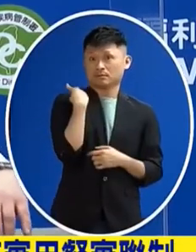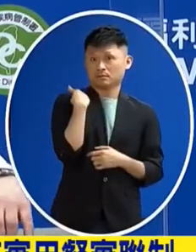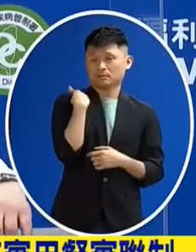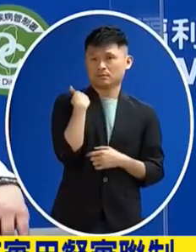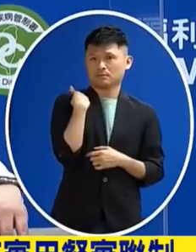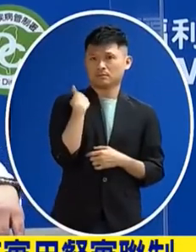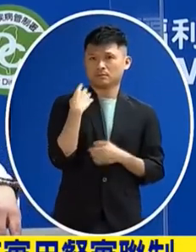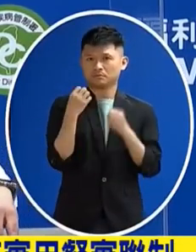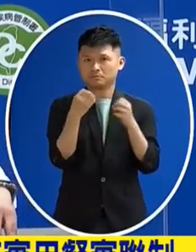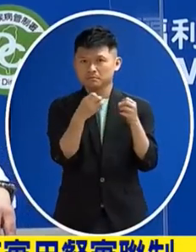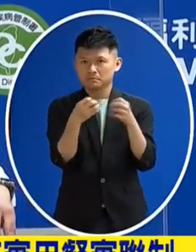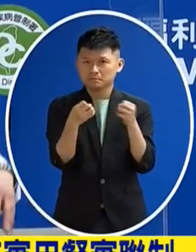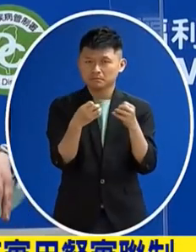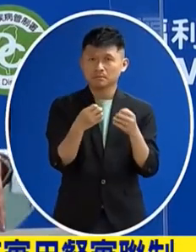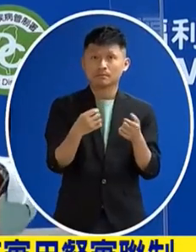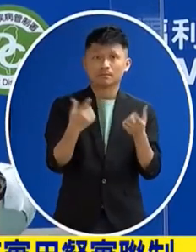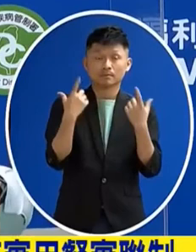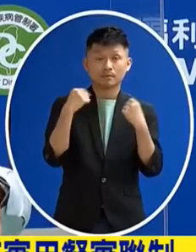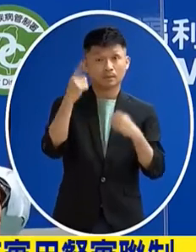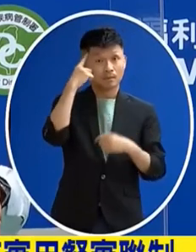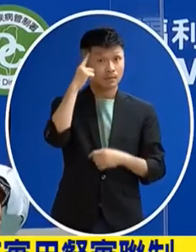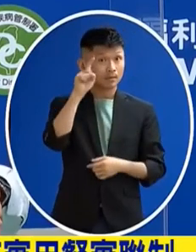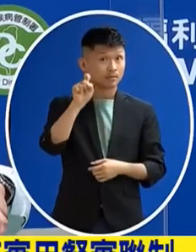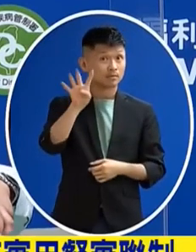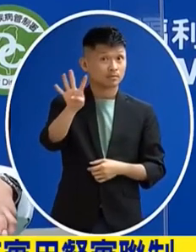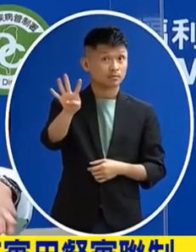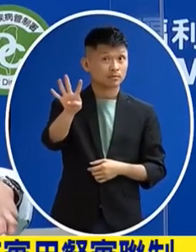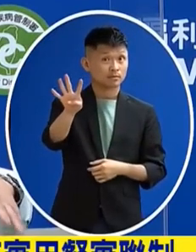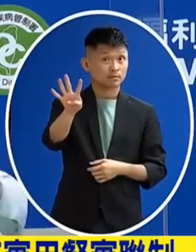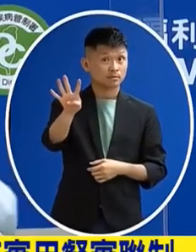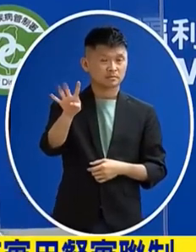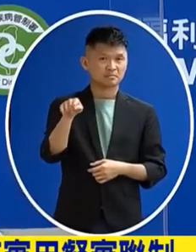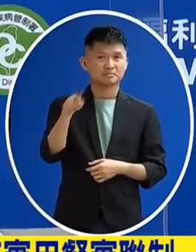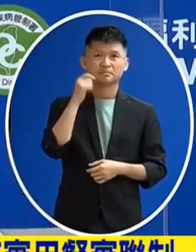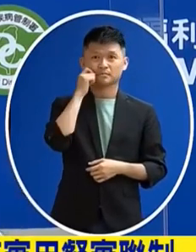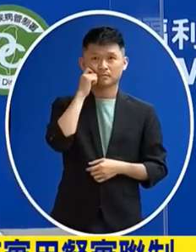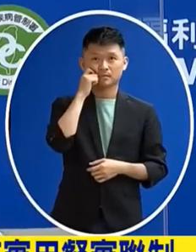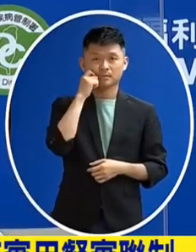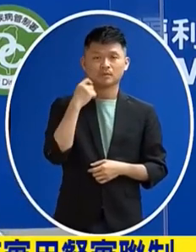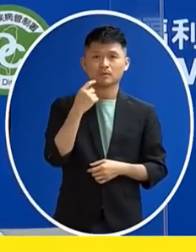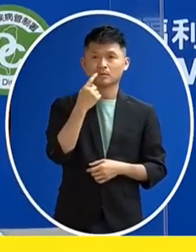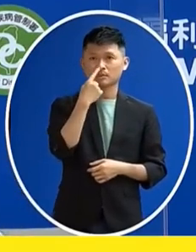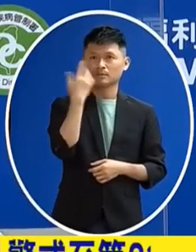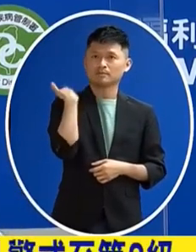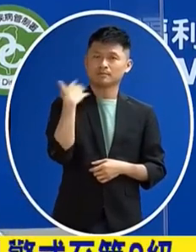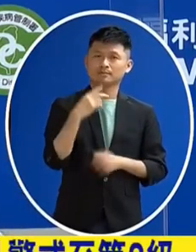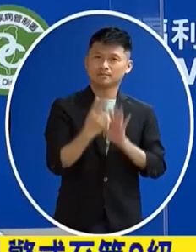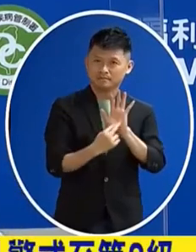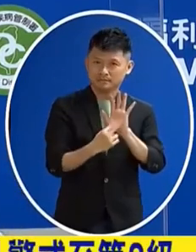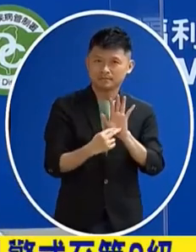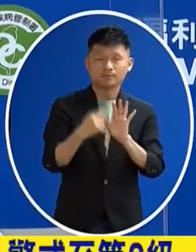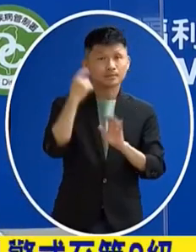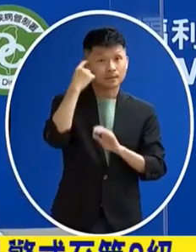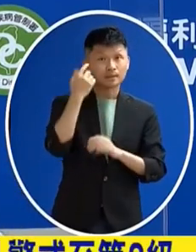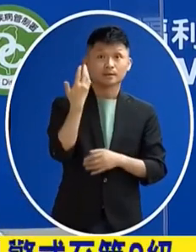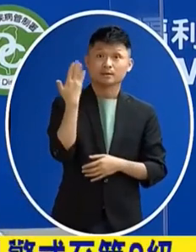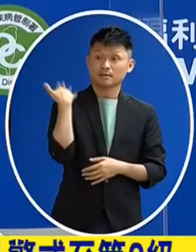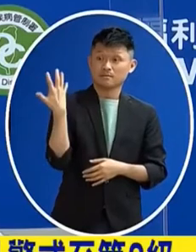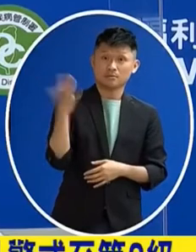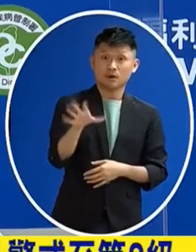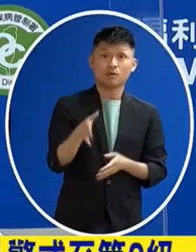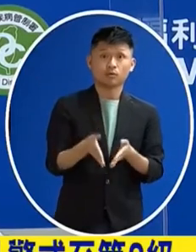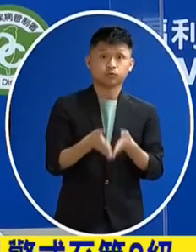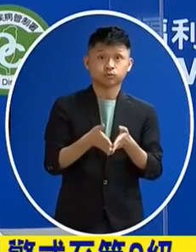就是说我们是不是哈，本来就是说14天是没有办法哈。那天我主要的意思就是说，如果一时之间要像以往这样